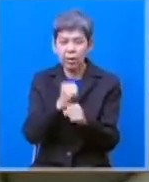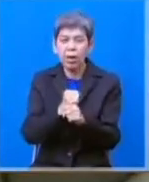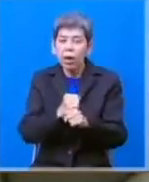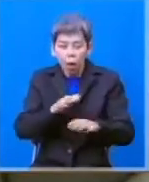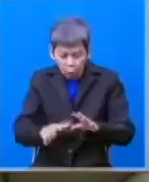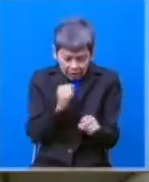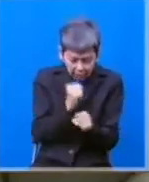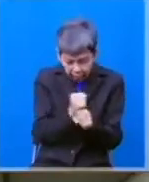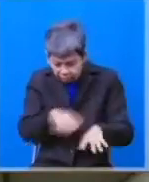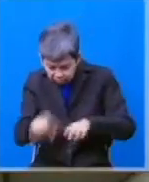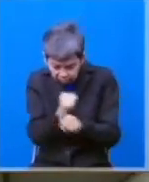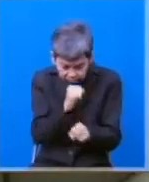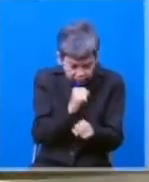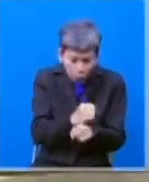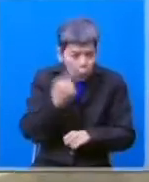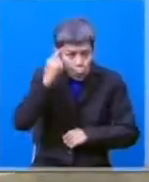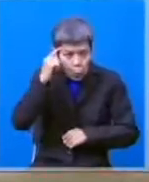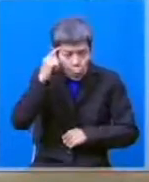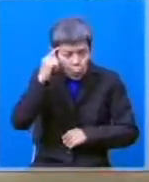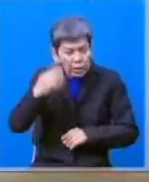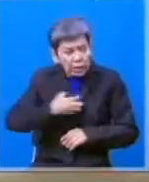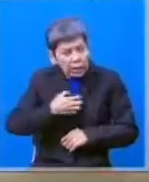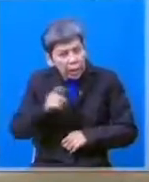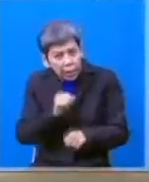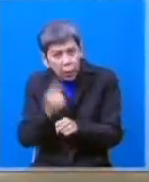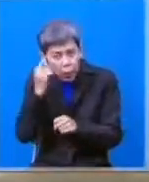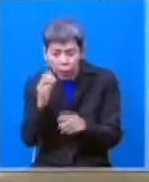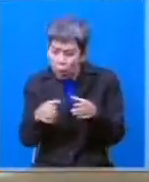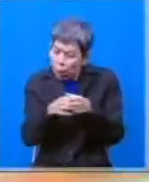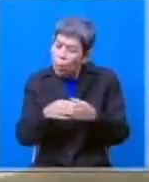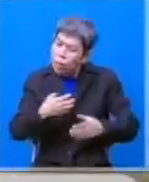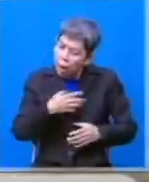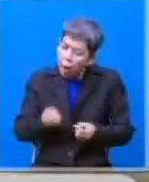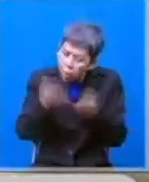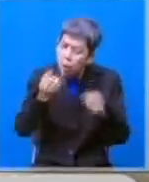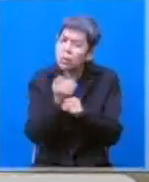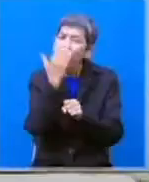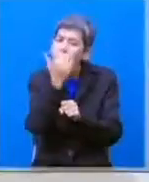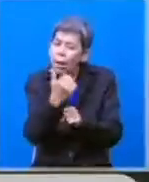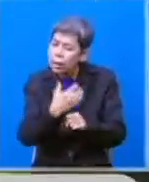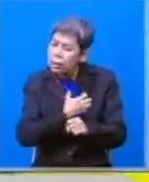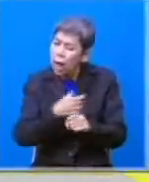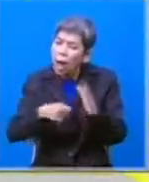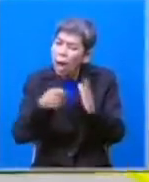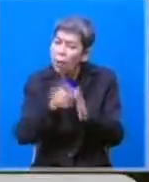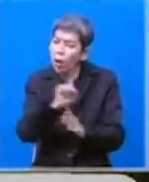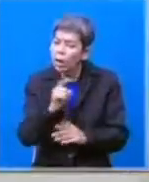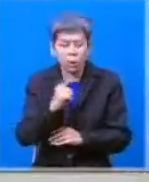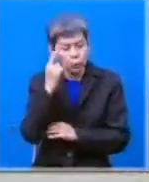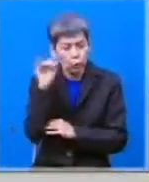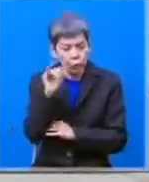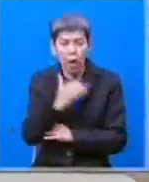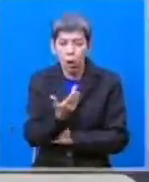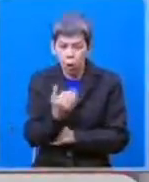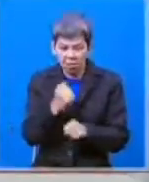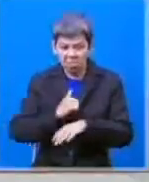ฏิบัติการเท่านั้นนะครับอาจจะไม่ทราบความต้องการหลักที่แท้จริงของกลุ่มว่าในการก่อเหตุว่าต้องการหวังผลอะไรนะครับคงต้อง